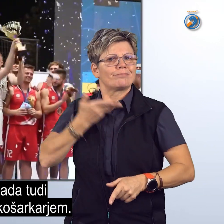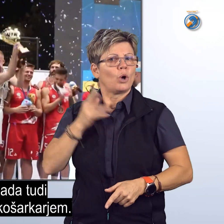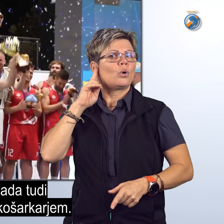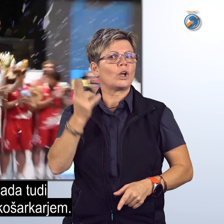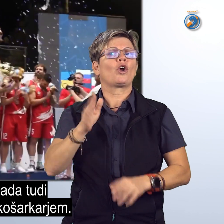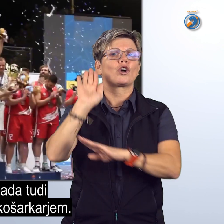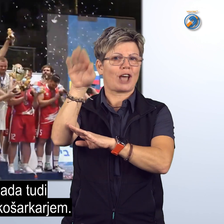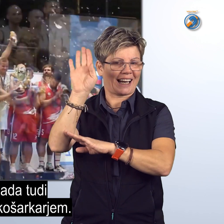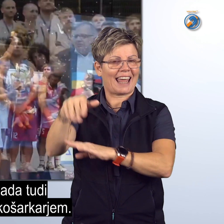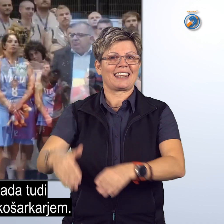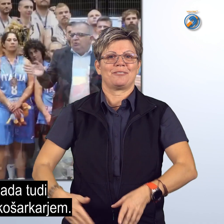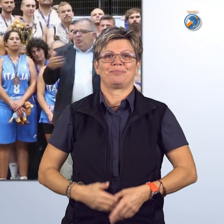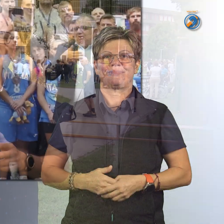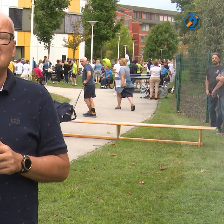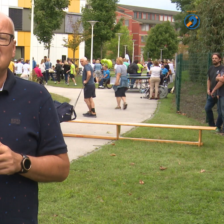košarkarjem.